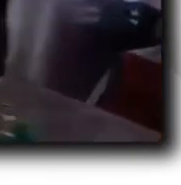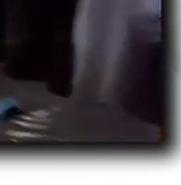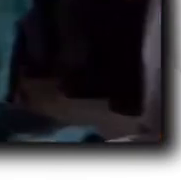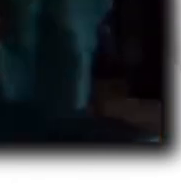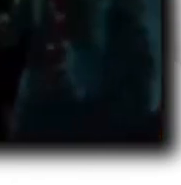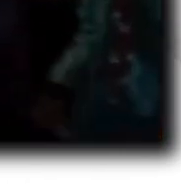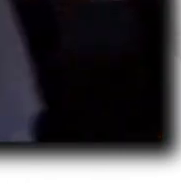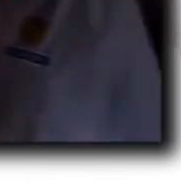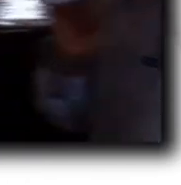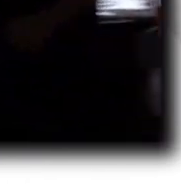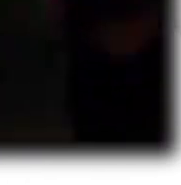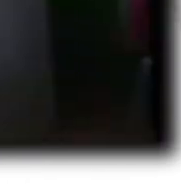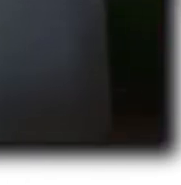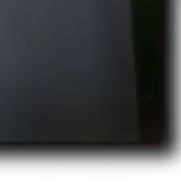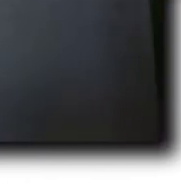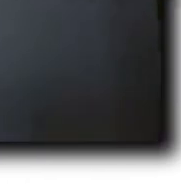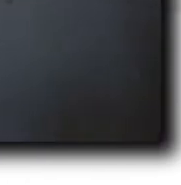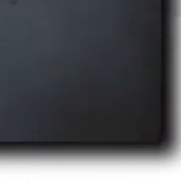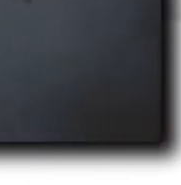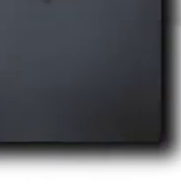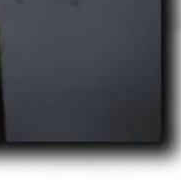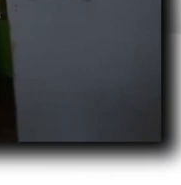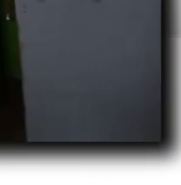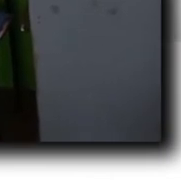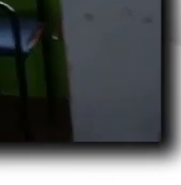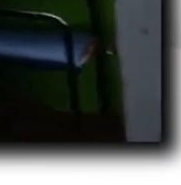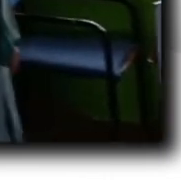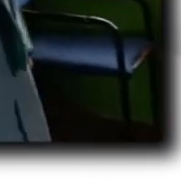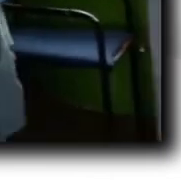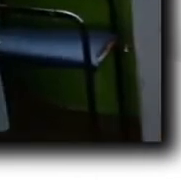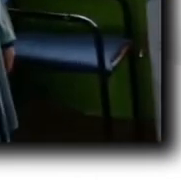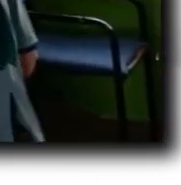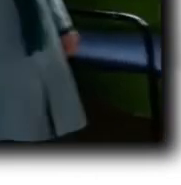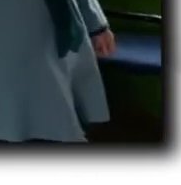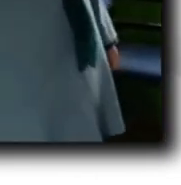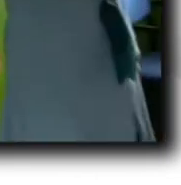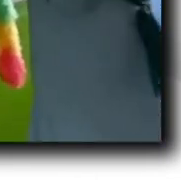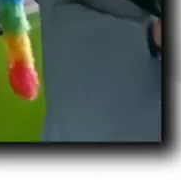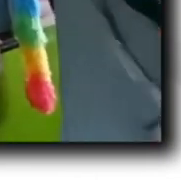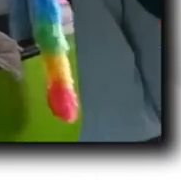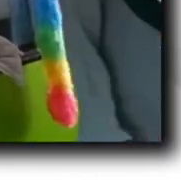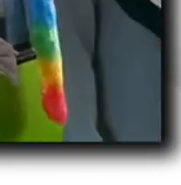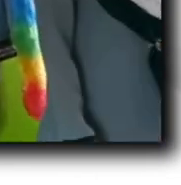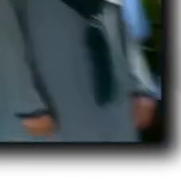terus kecewa pada semangat wajah